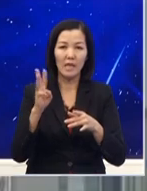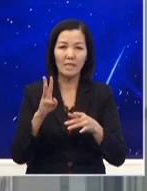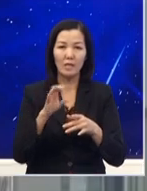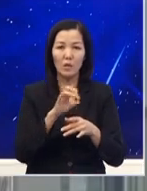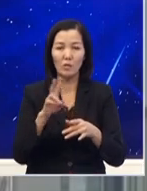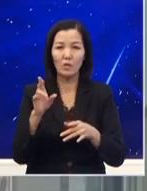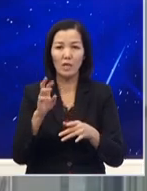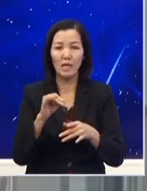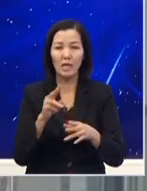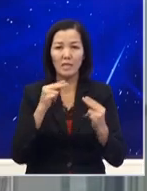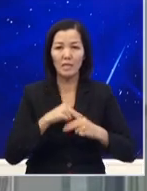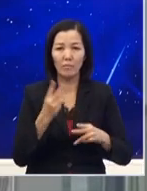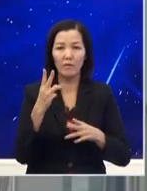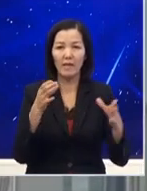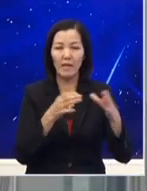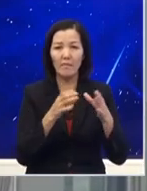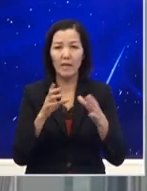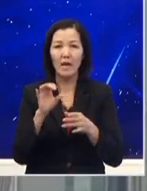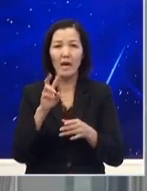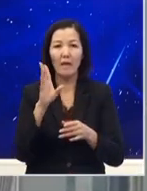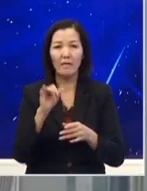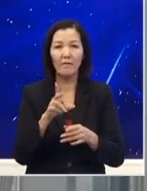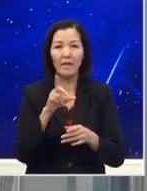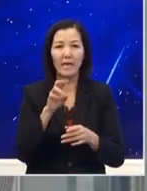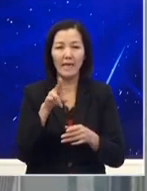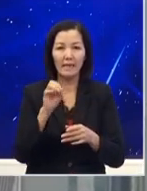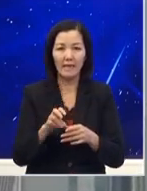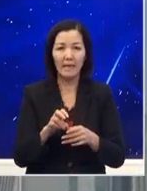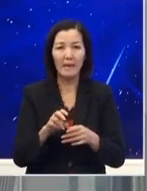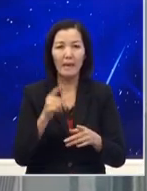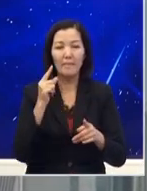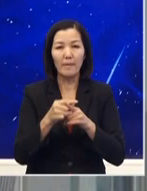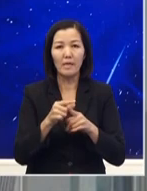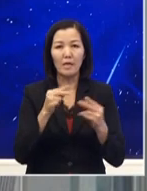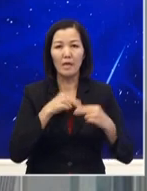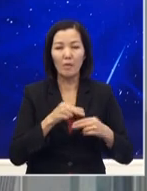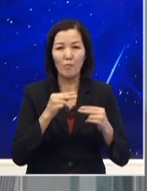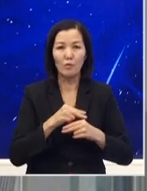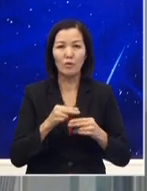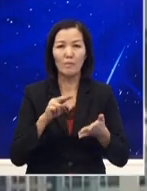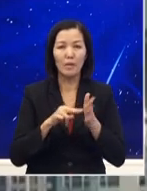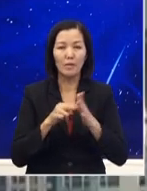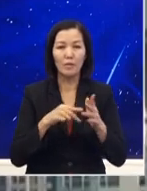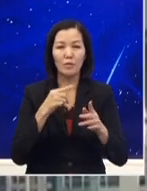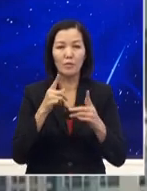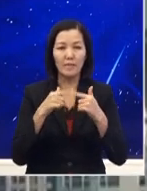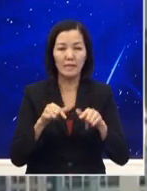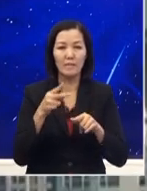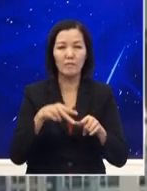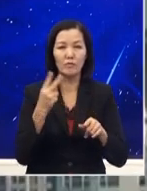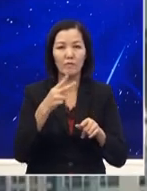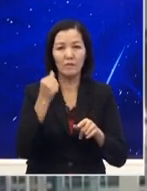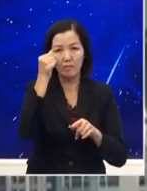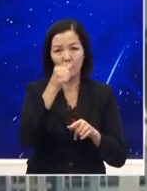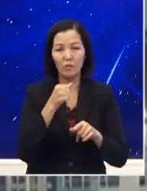Корее сейчас работают две компании – Ханва и Хёнде. По их словам, рабочие прототипы планируются создать в 2022